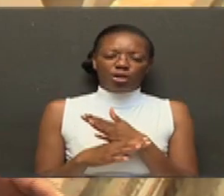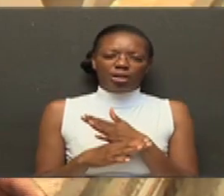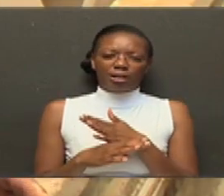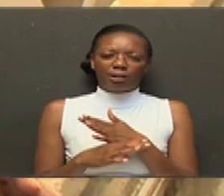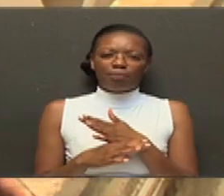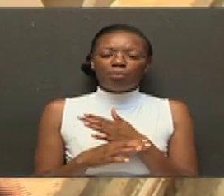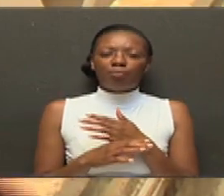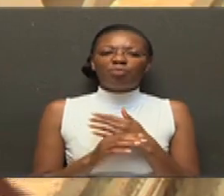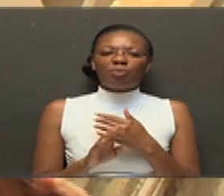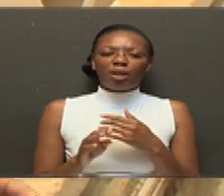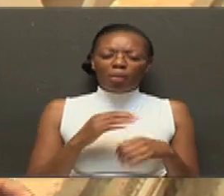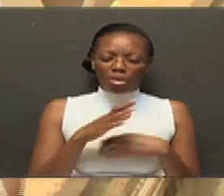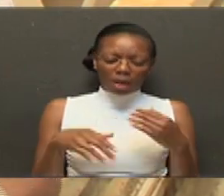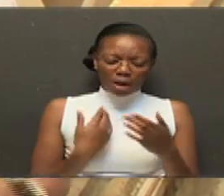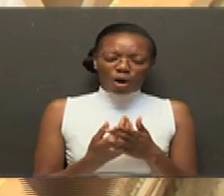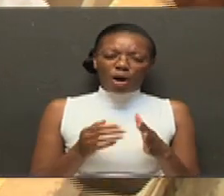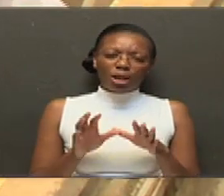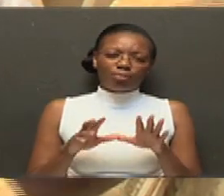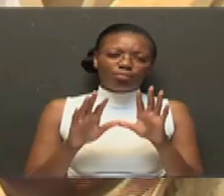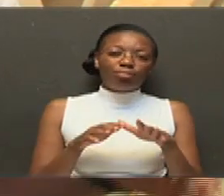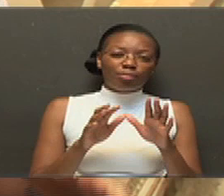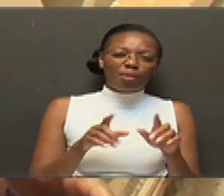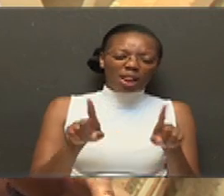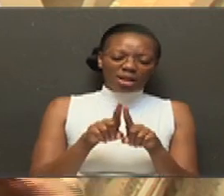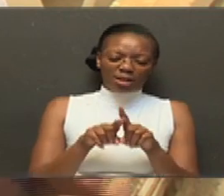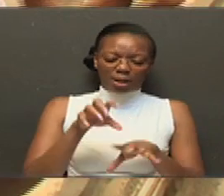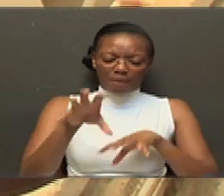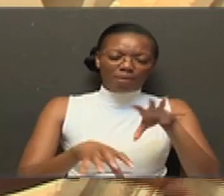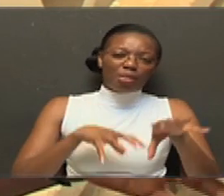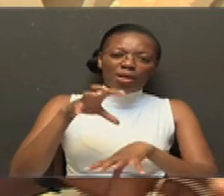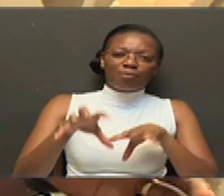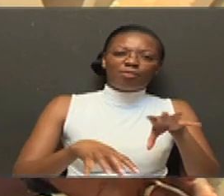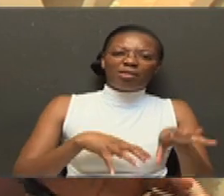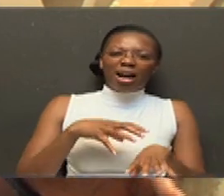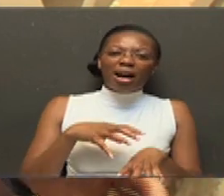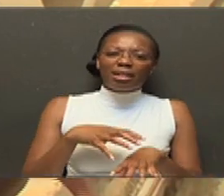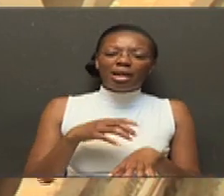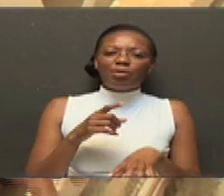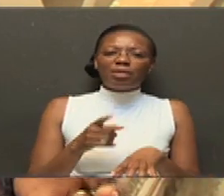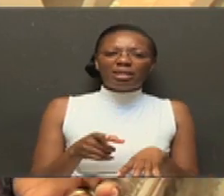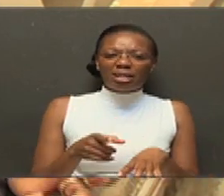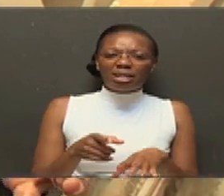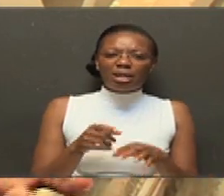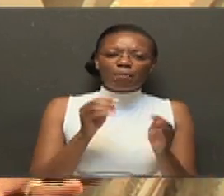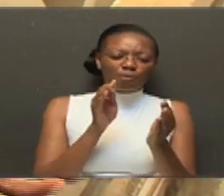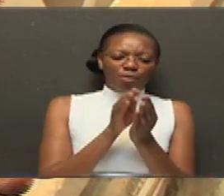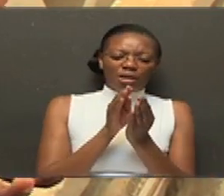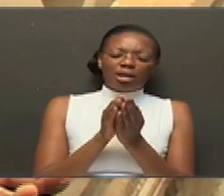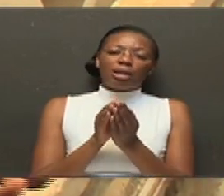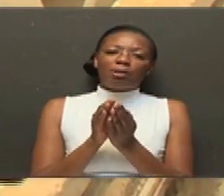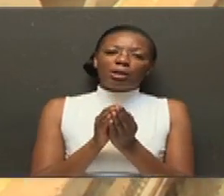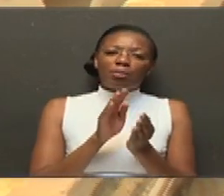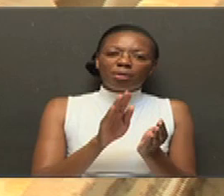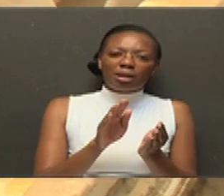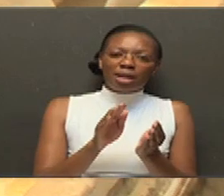Wadudu or insects just like any other animal, eh? So hata hawa cricket, kuna